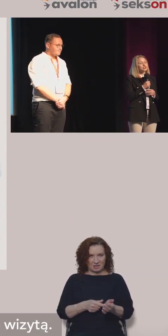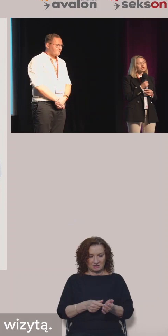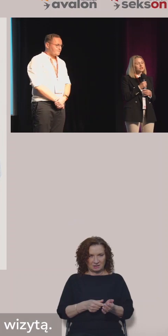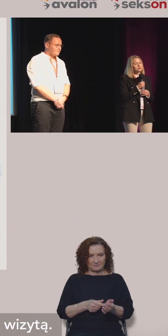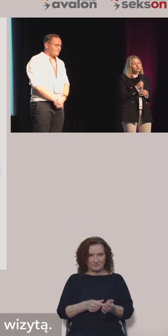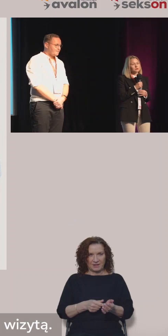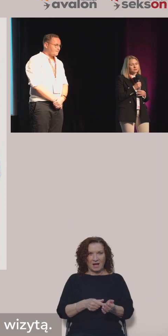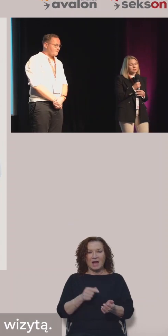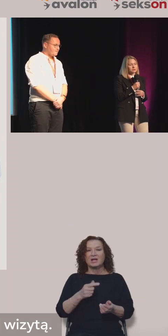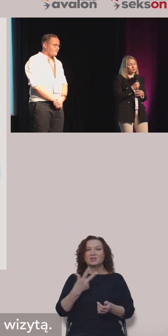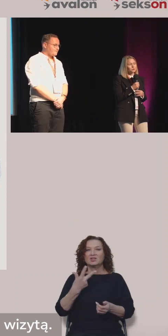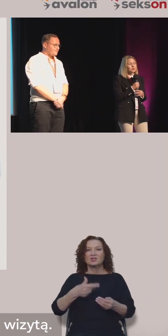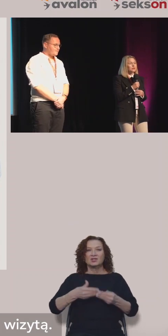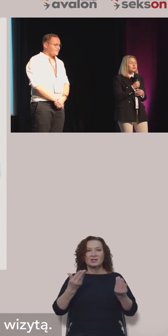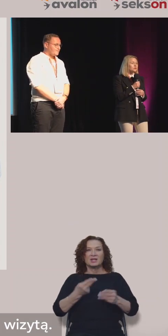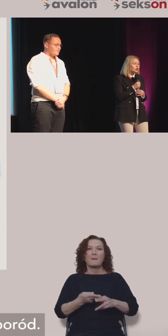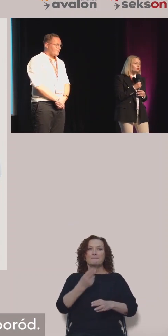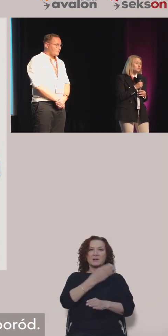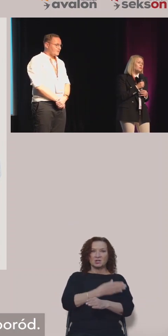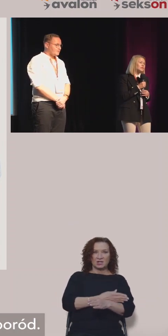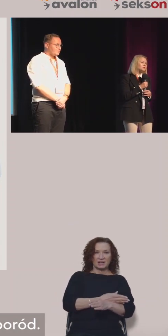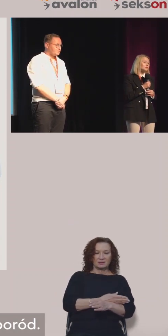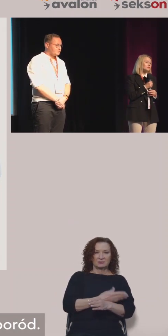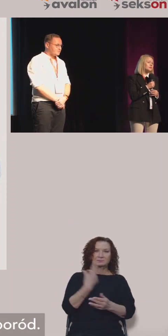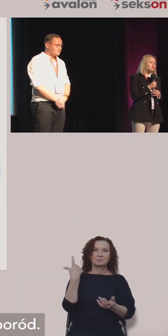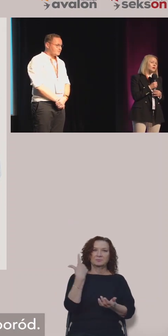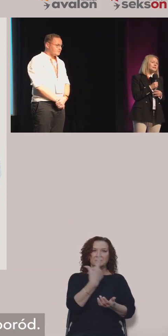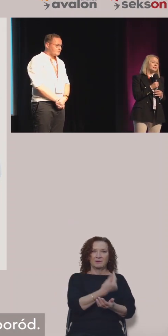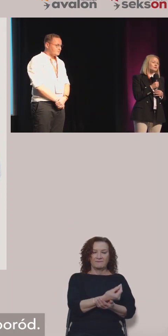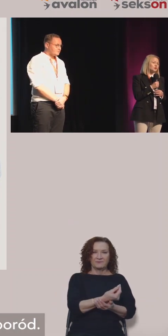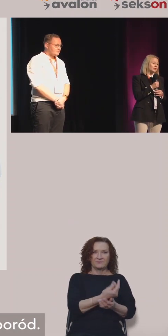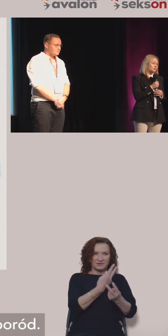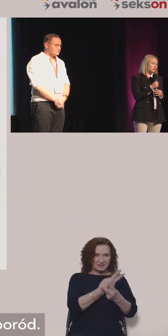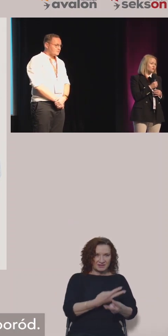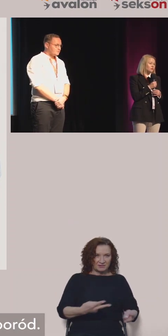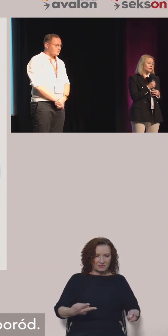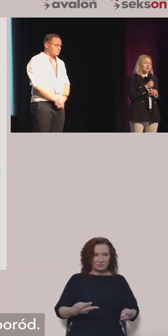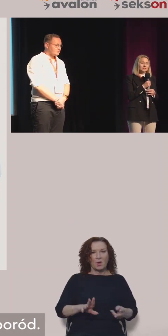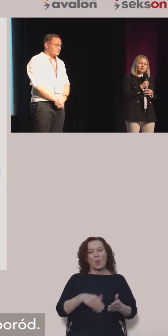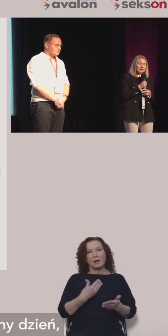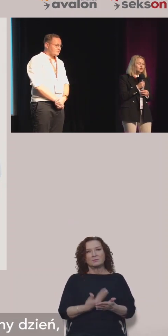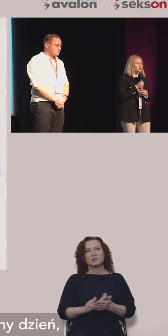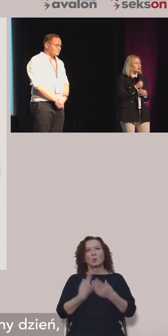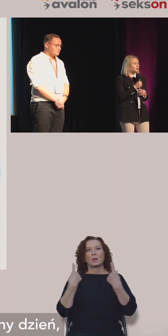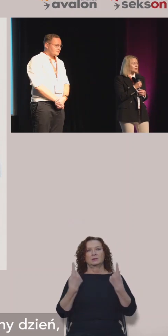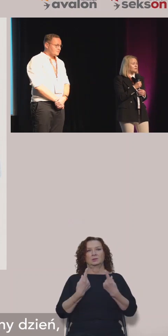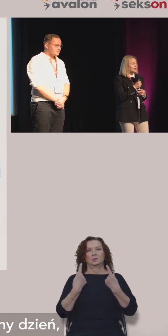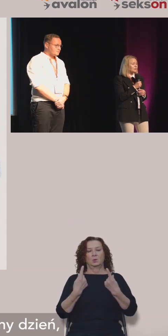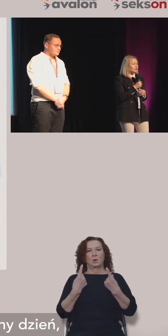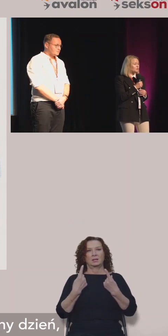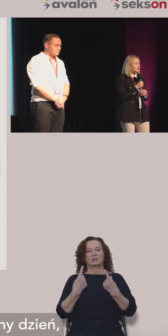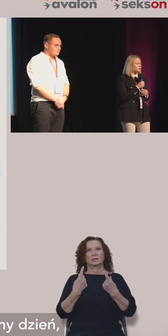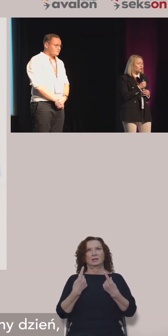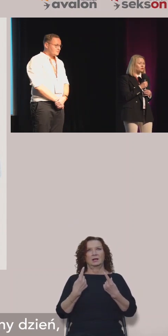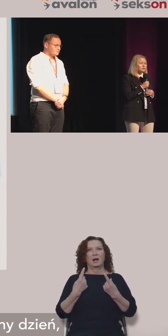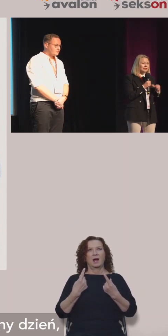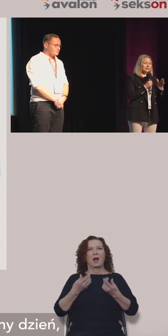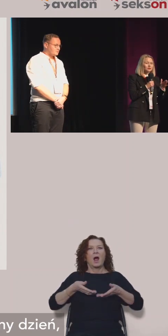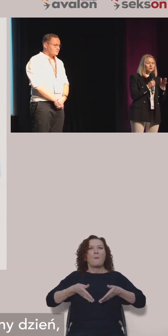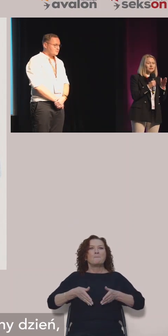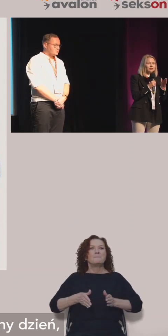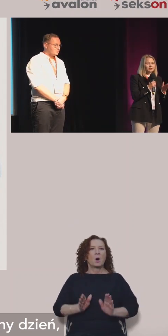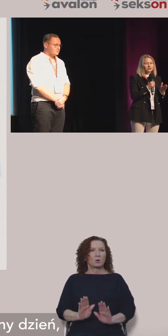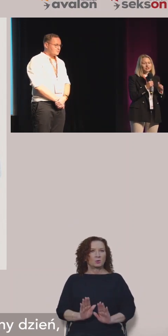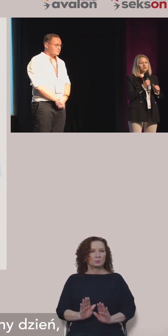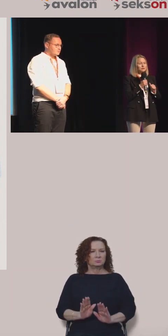na 3 dni przed wizytą. No dobrze, wyobraźmy sobie sytuację, na przykład poród. Każdy, kto potrafi zaplanować poród na